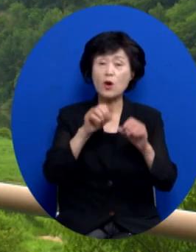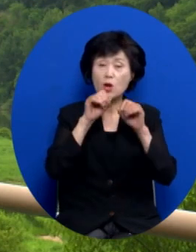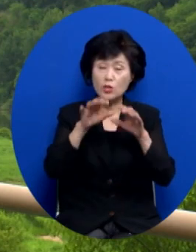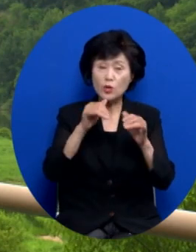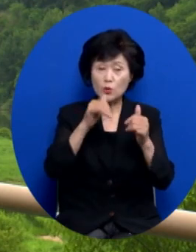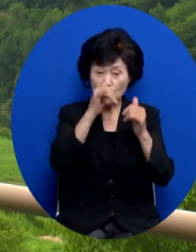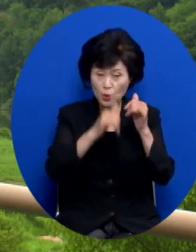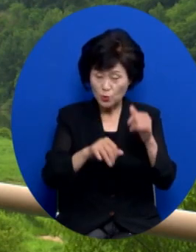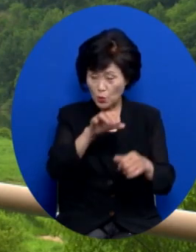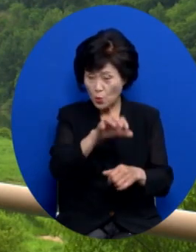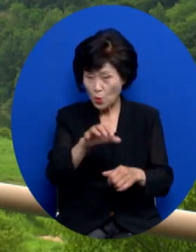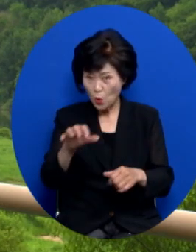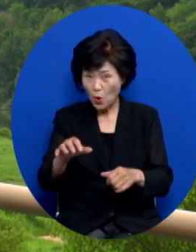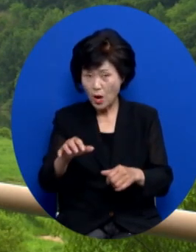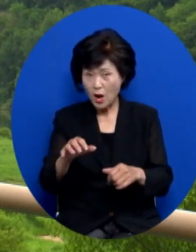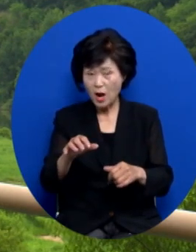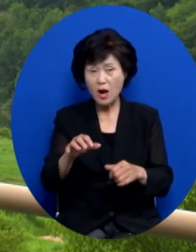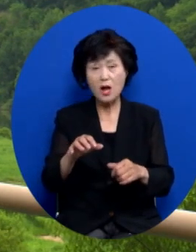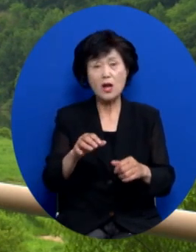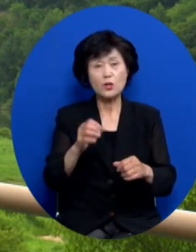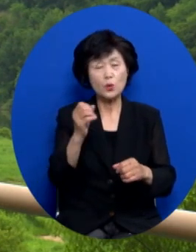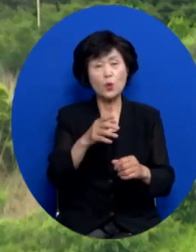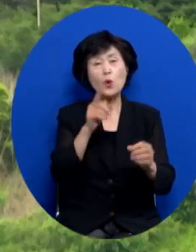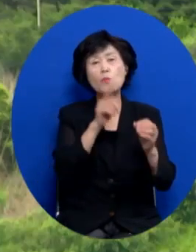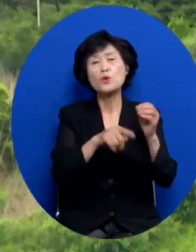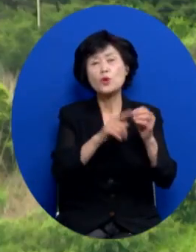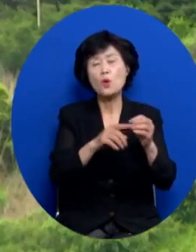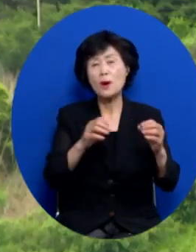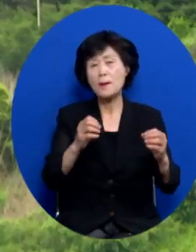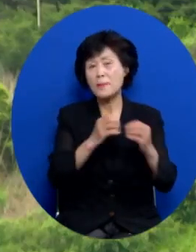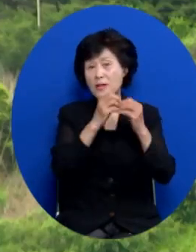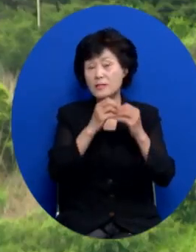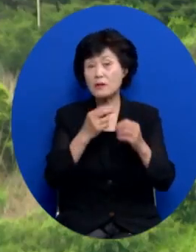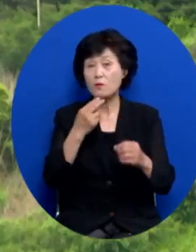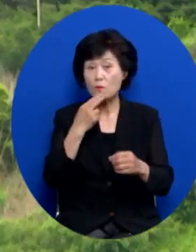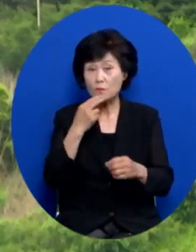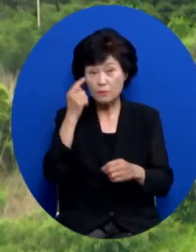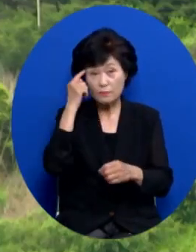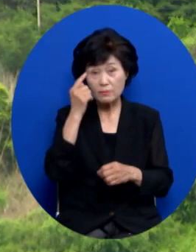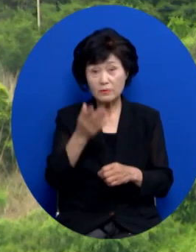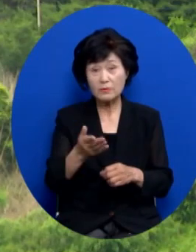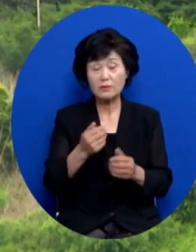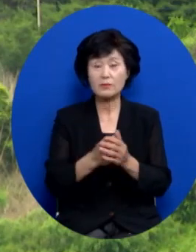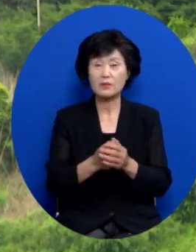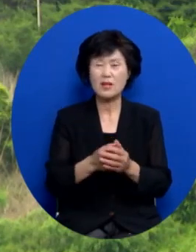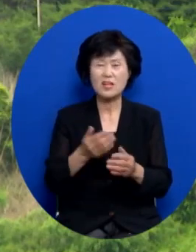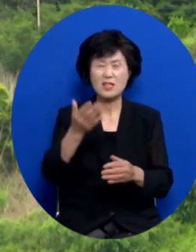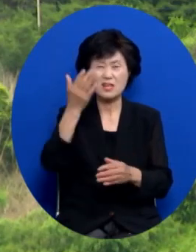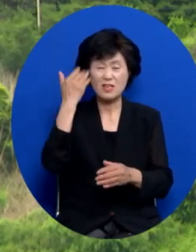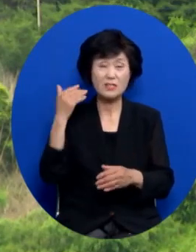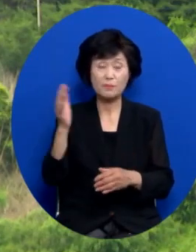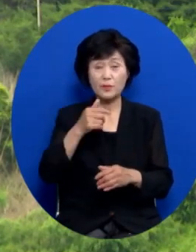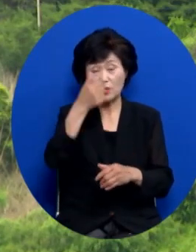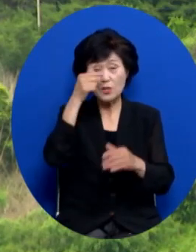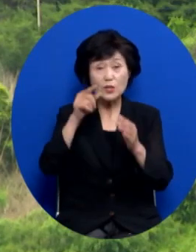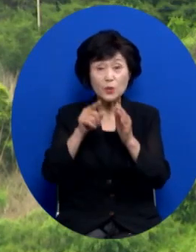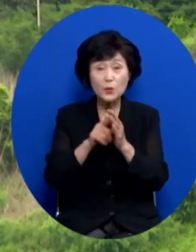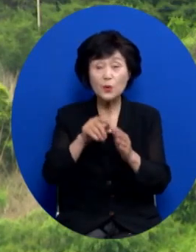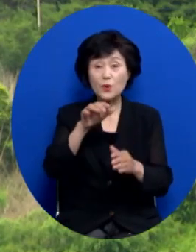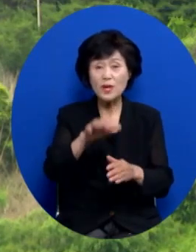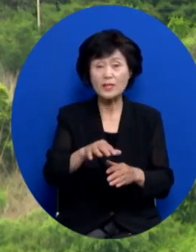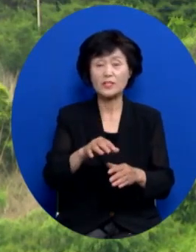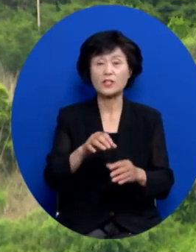지역 불교계와의 마찰 우려는 없는지요? 이건 오래전부터 우리 기독교계에서는 왕실후봉